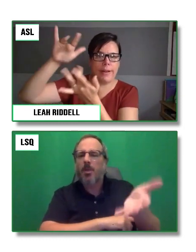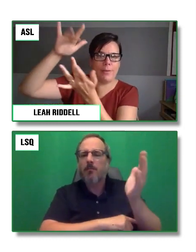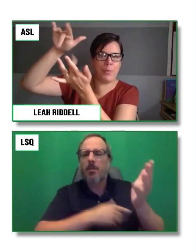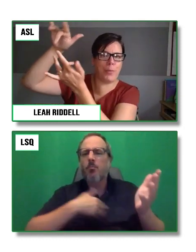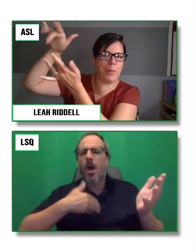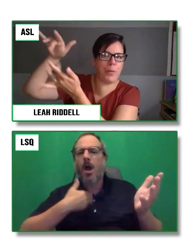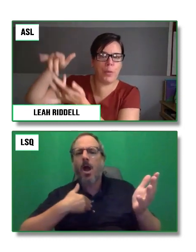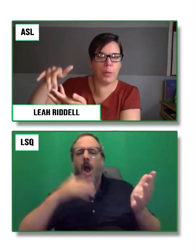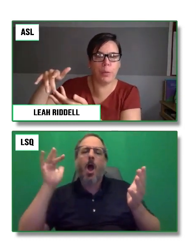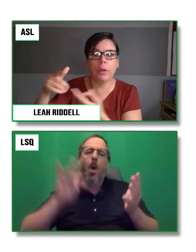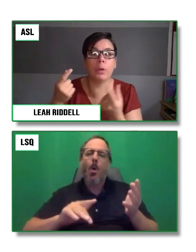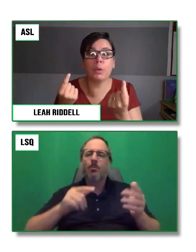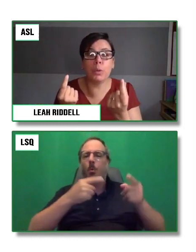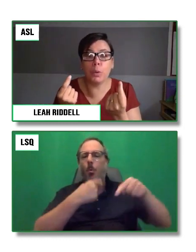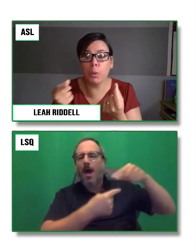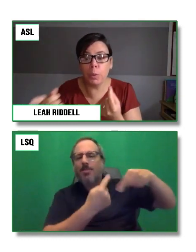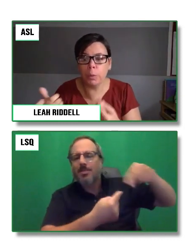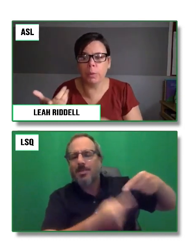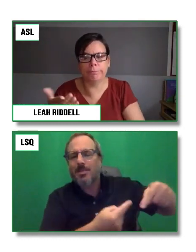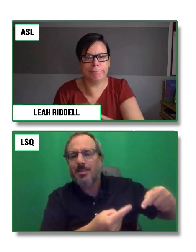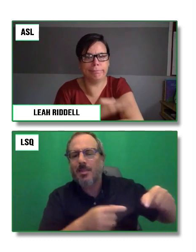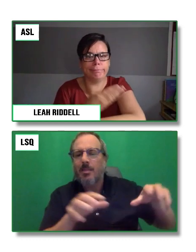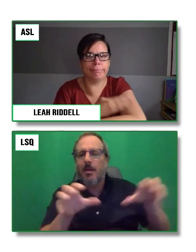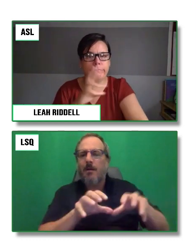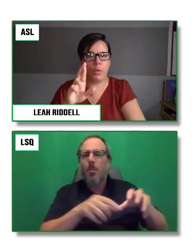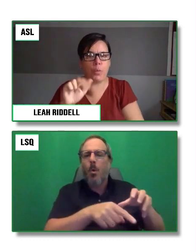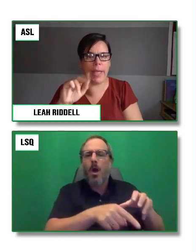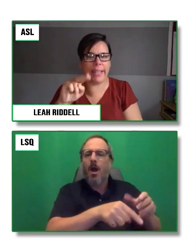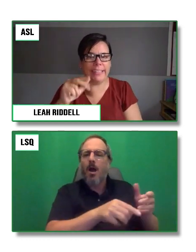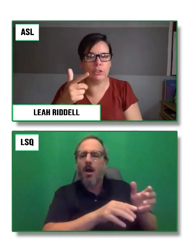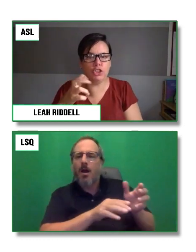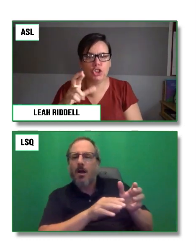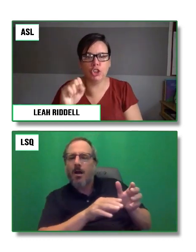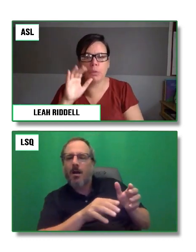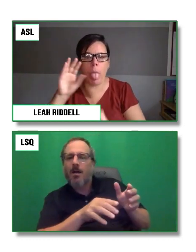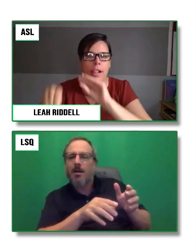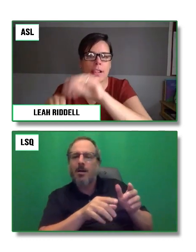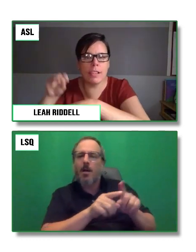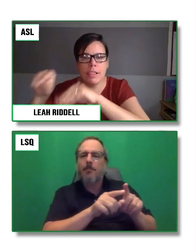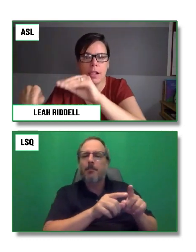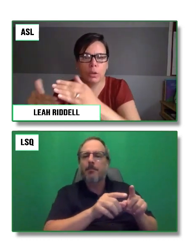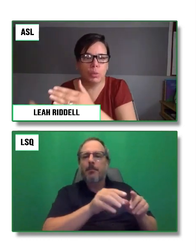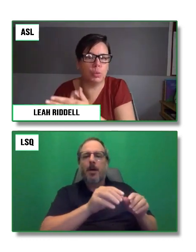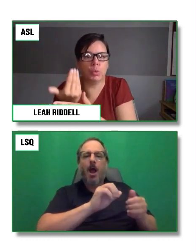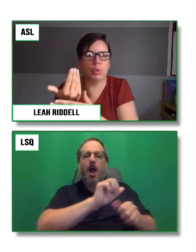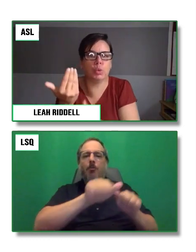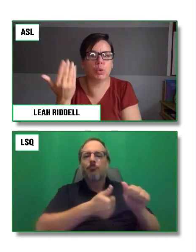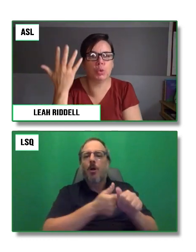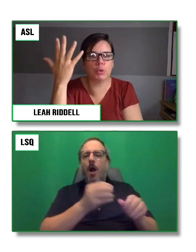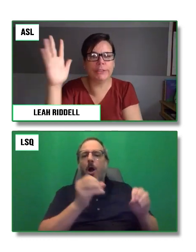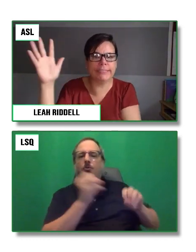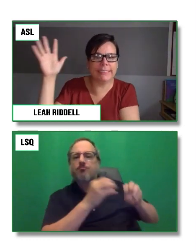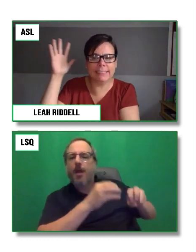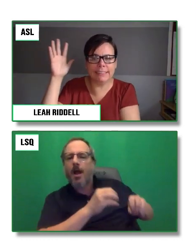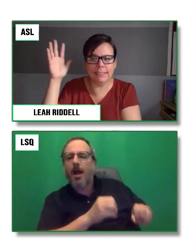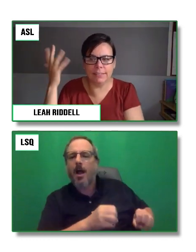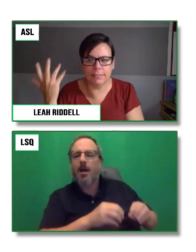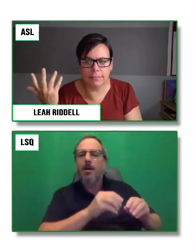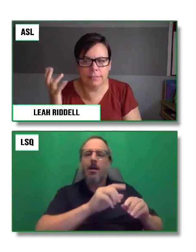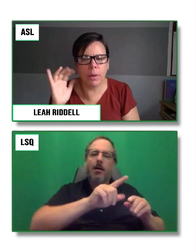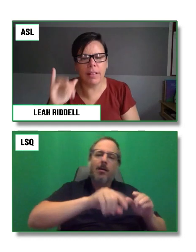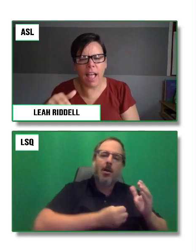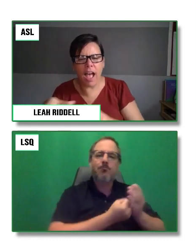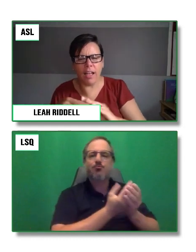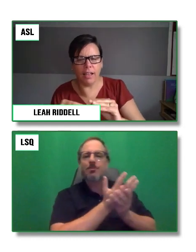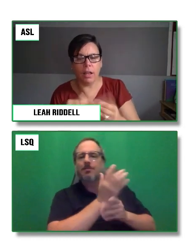la personne peut vous parler des informations sur le sentier, par exemple, lorsqu'on a dû couper des arbres, lorsqu'il y